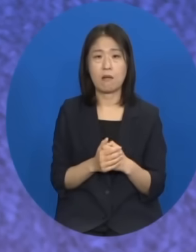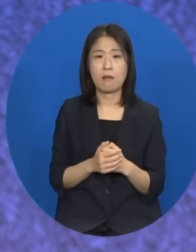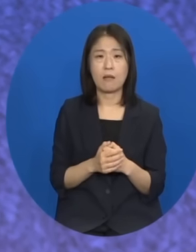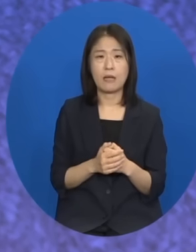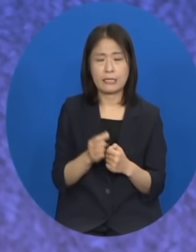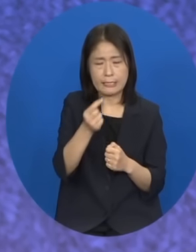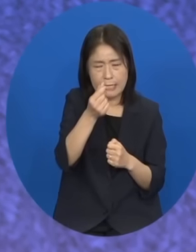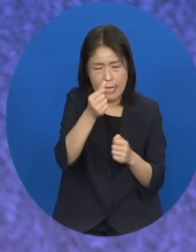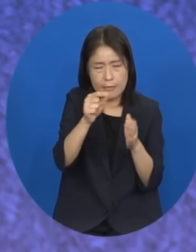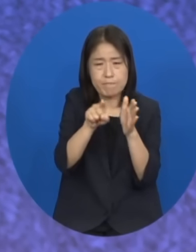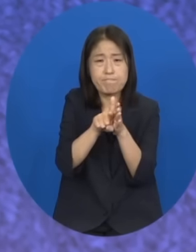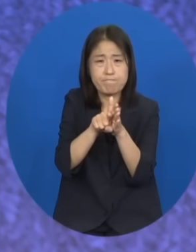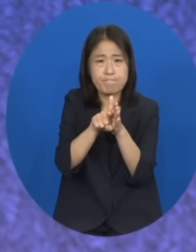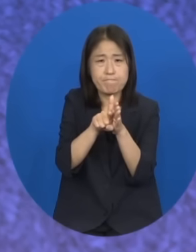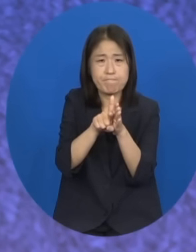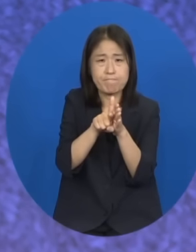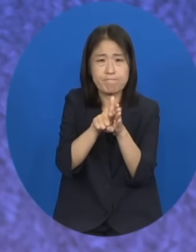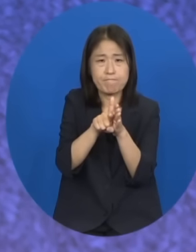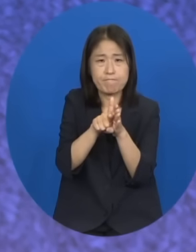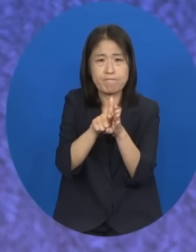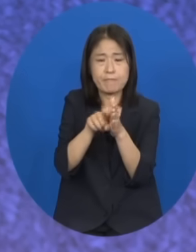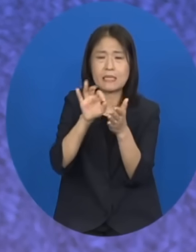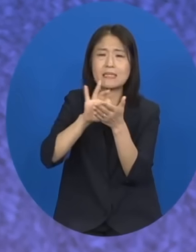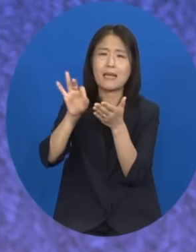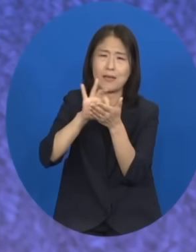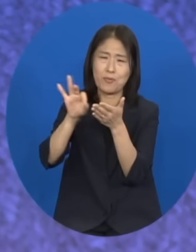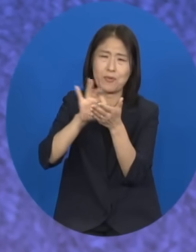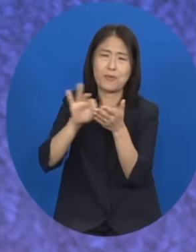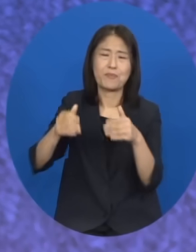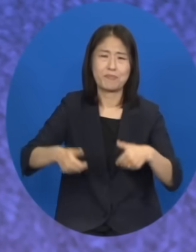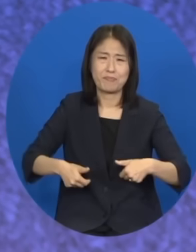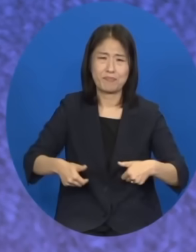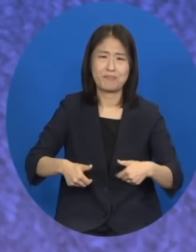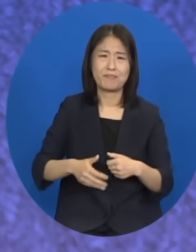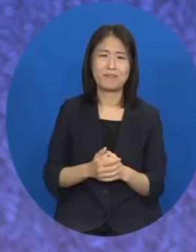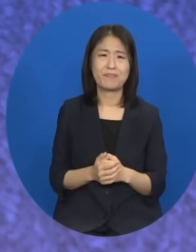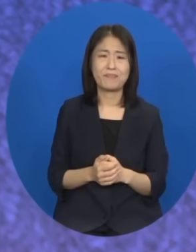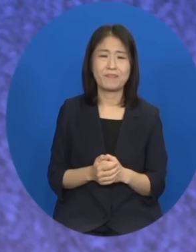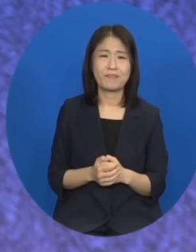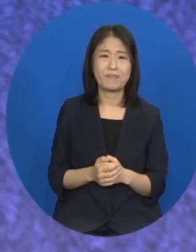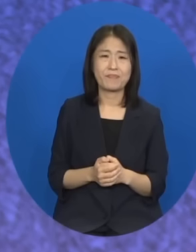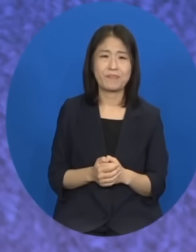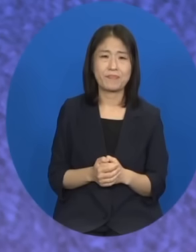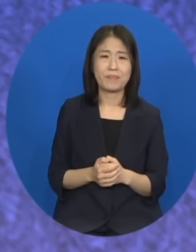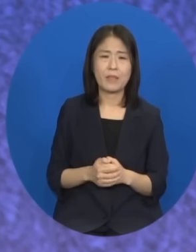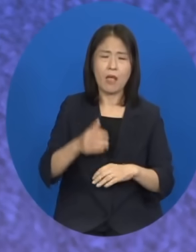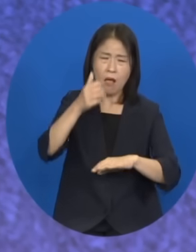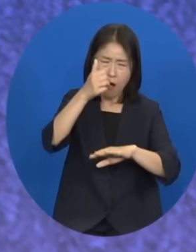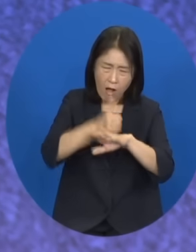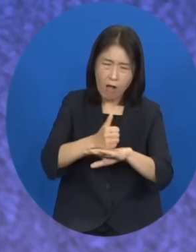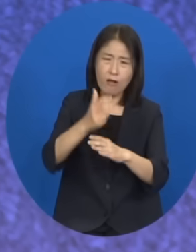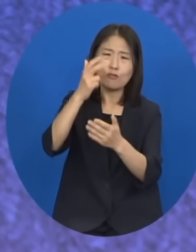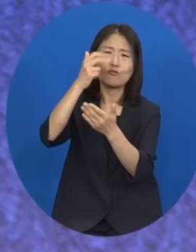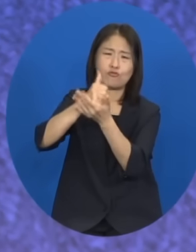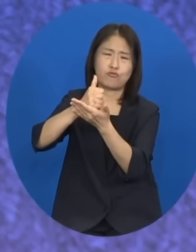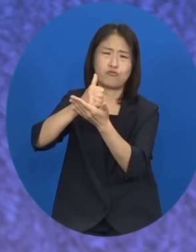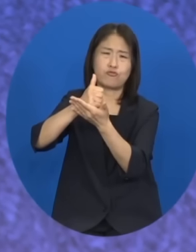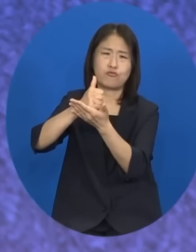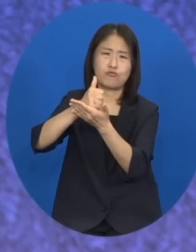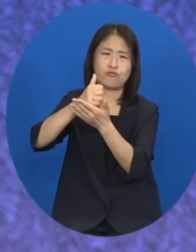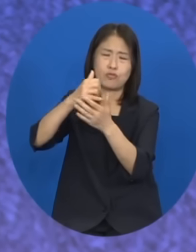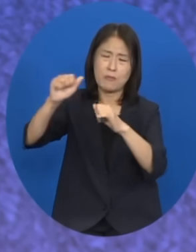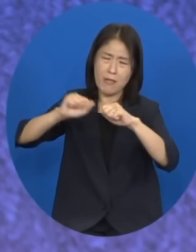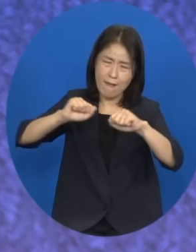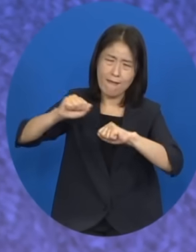작은 믿음이라도 쓰기 시작해야 돼요. 그러면 역사가 일어나요. 믿음으로